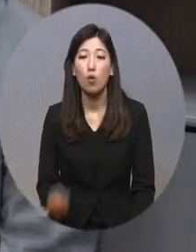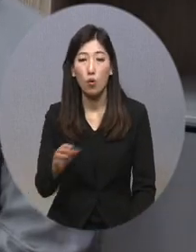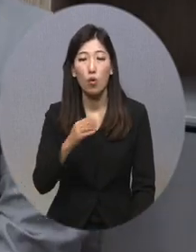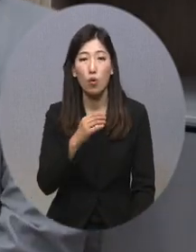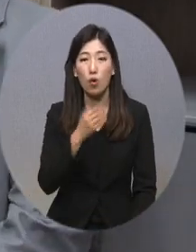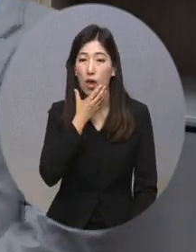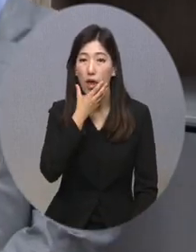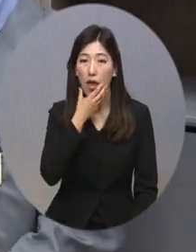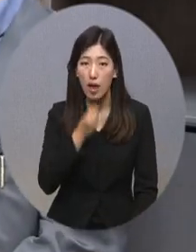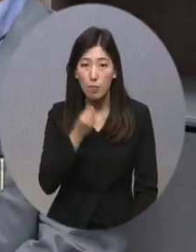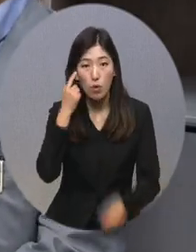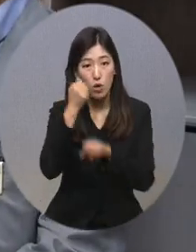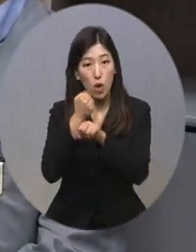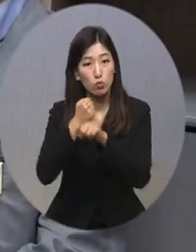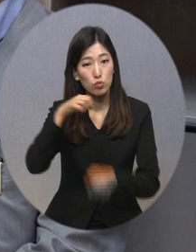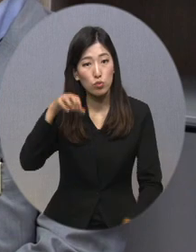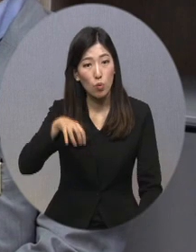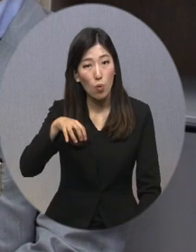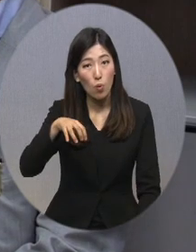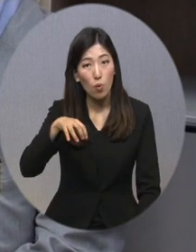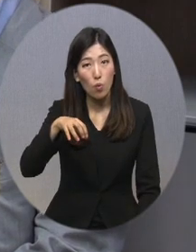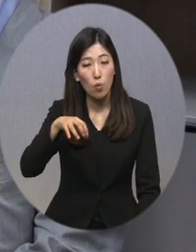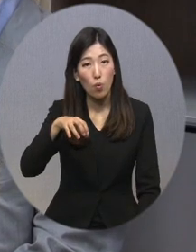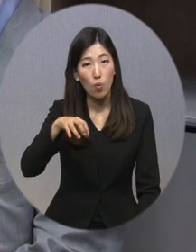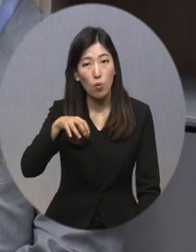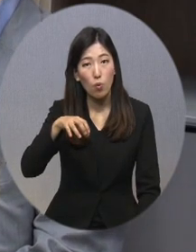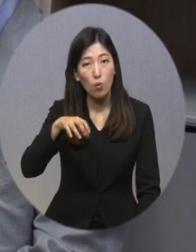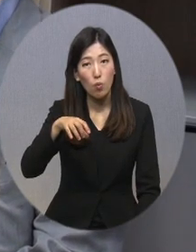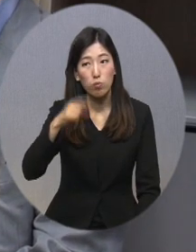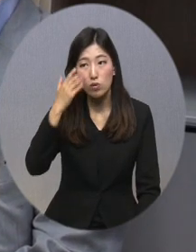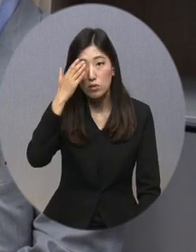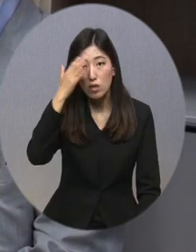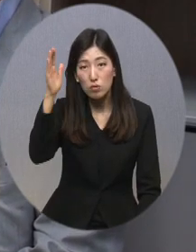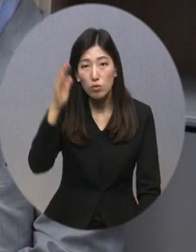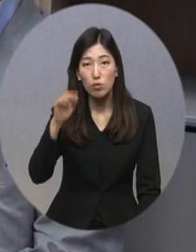행복연구소라고 사실은 생소한 분들도 있을 텐데